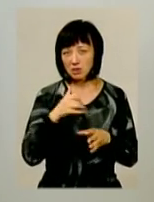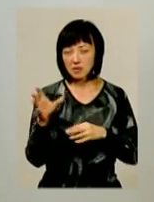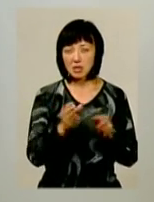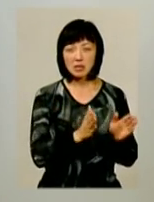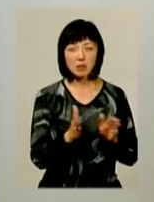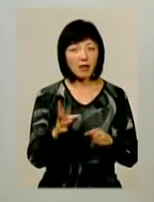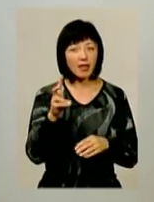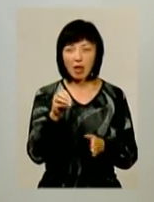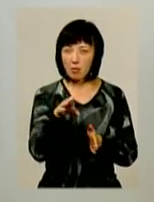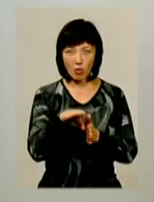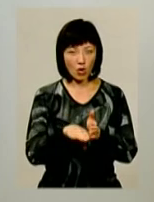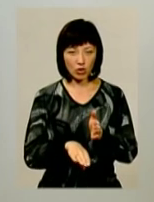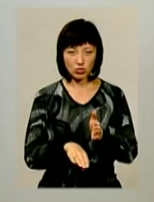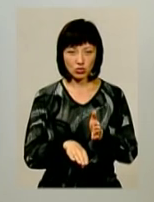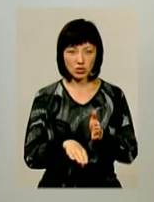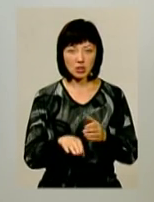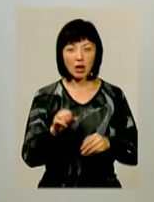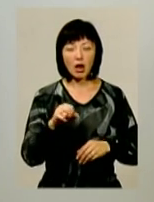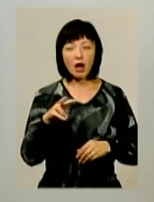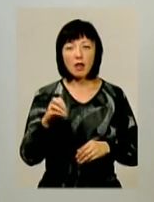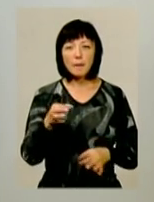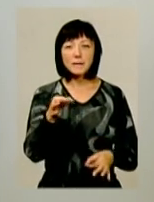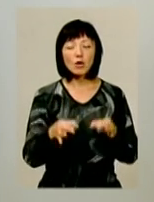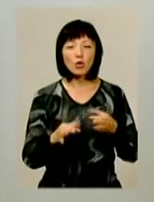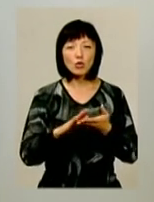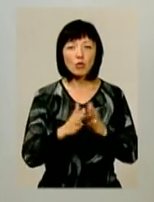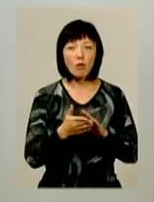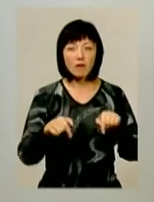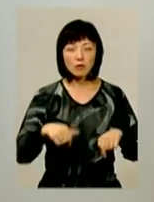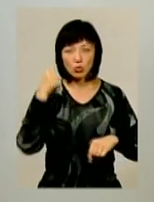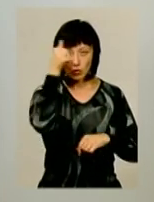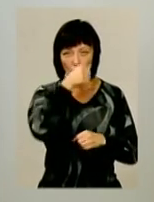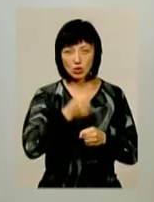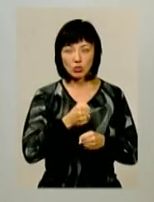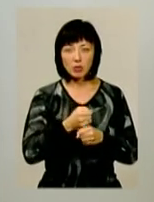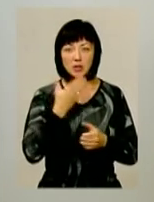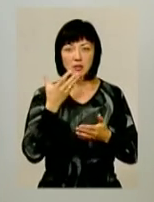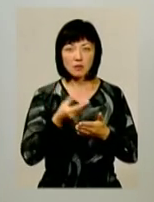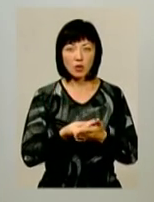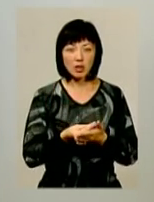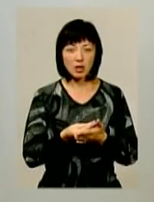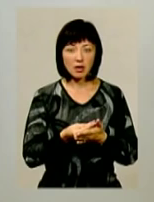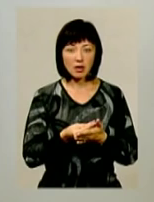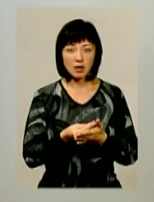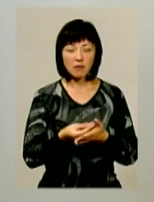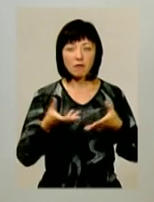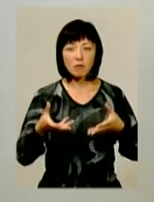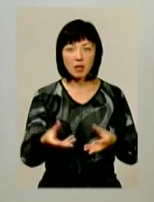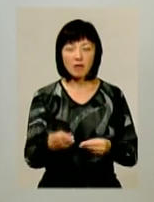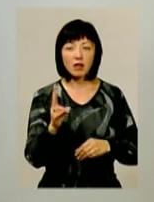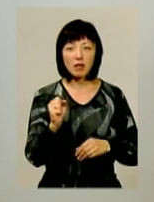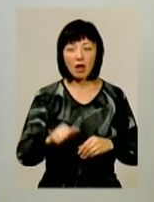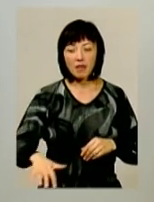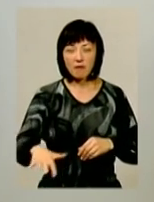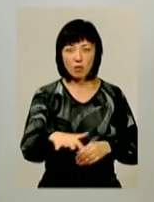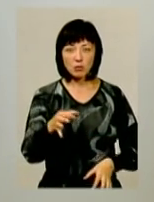не погіршується. Но природні умови в цьому році зробили свій вплив на навколишнє